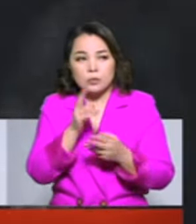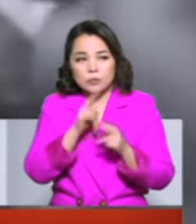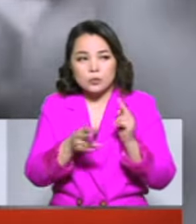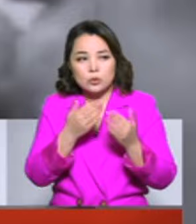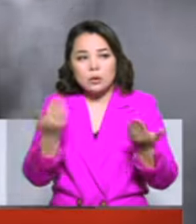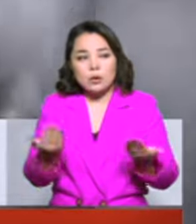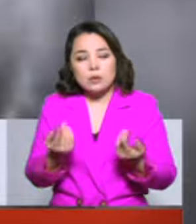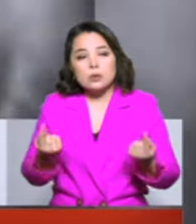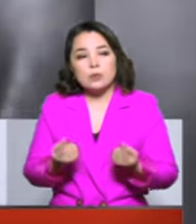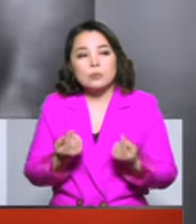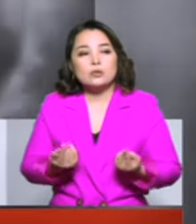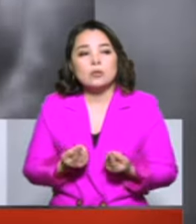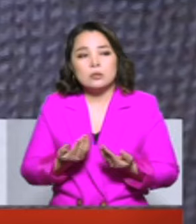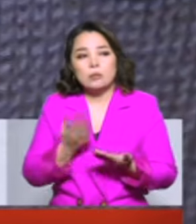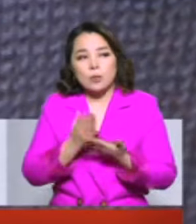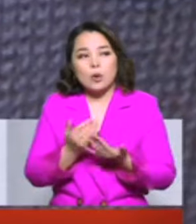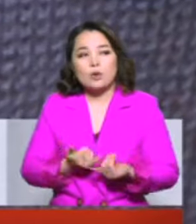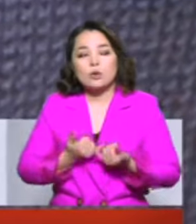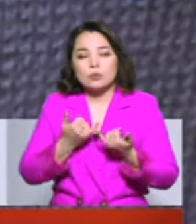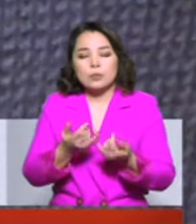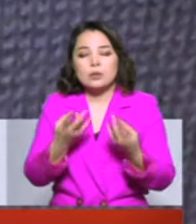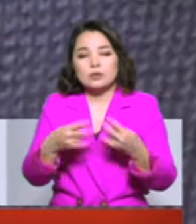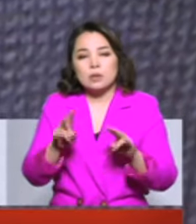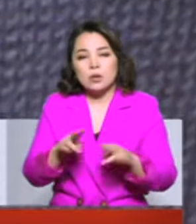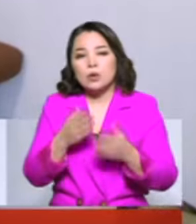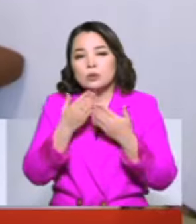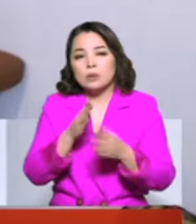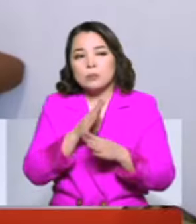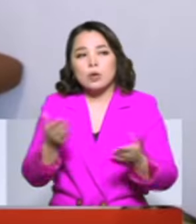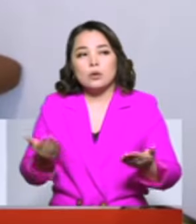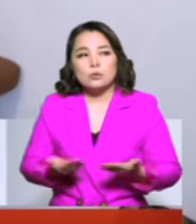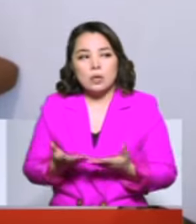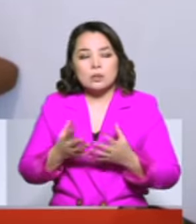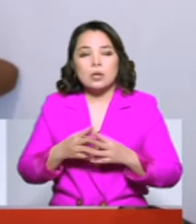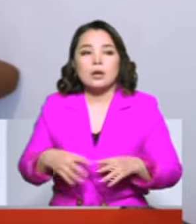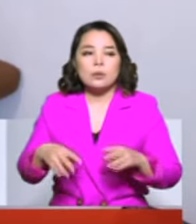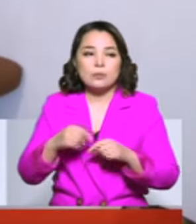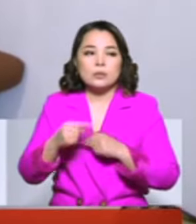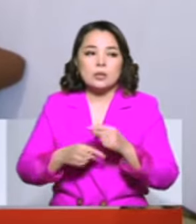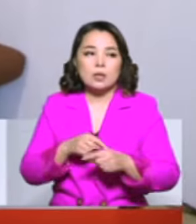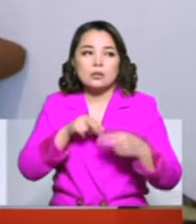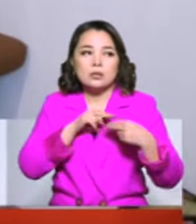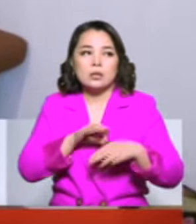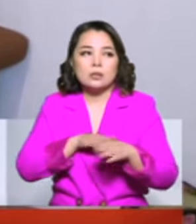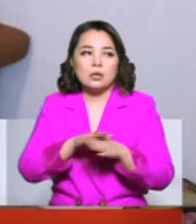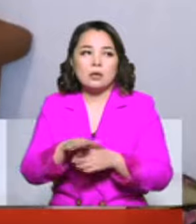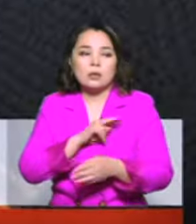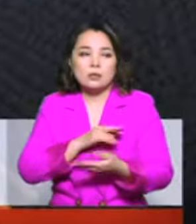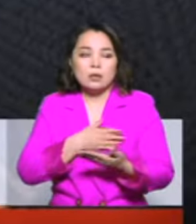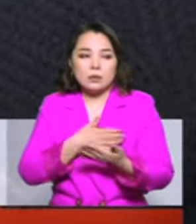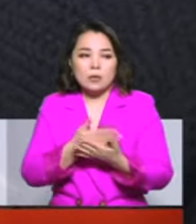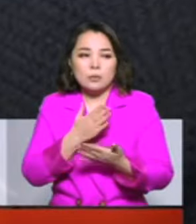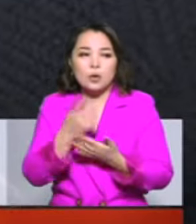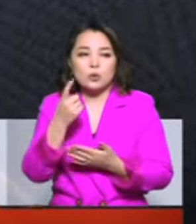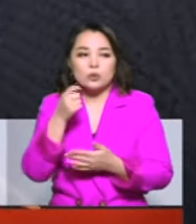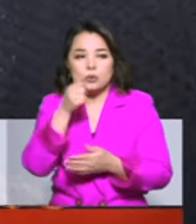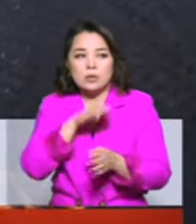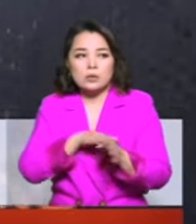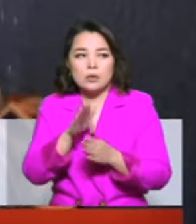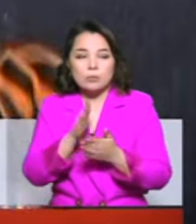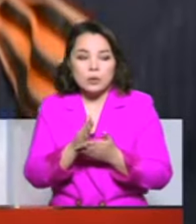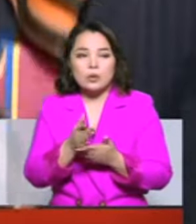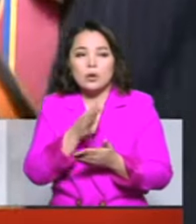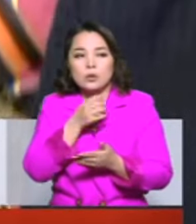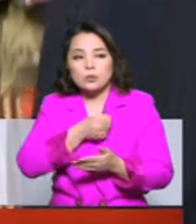қарапайым өмір сүрген, құрметте сұрамаған, тірі қалғандары түтін түтетіп, ұрпақ орбітіп, еңбекке араласқан, көбі жүз жасаған,